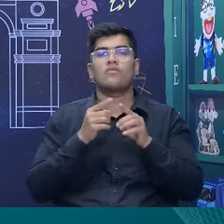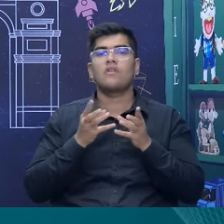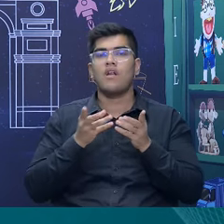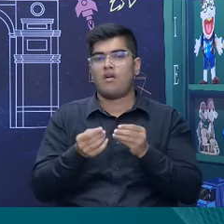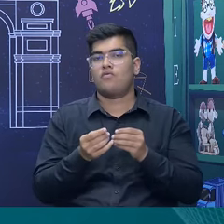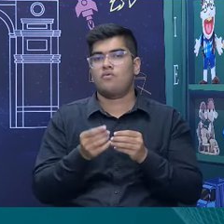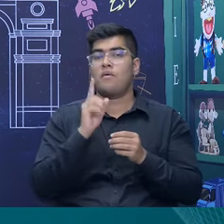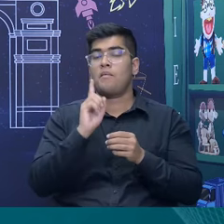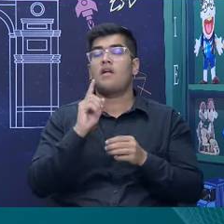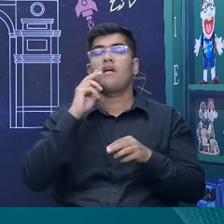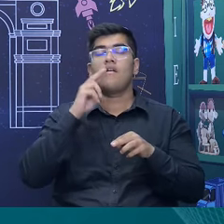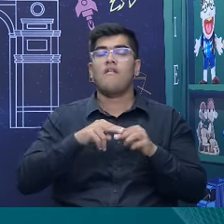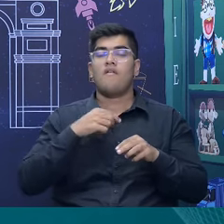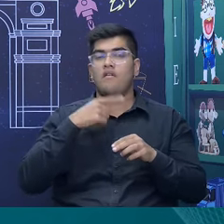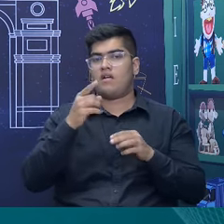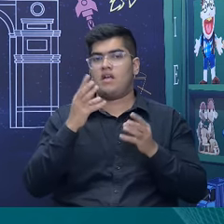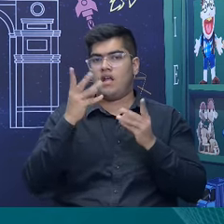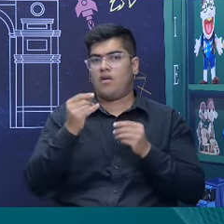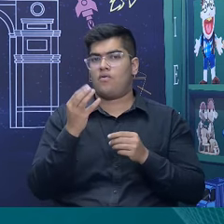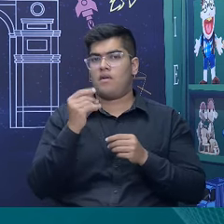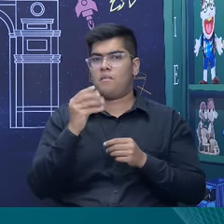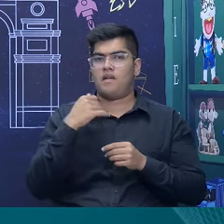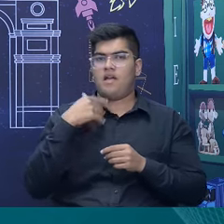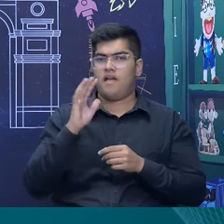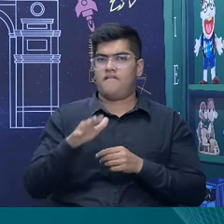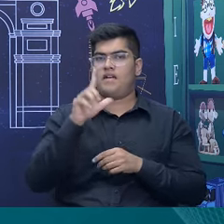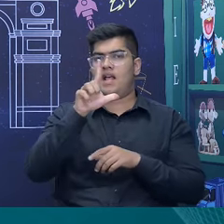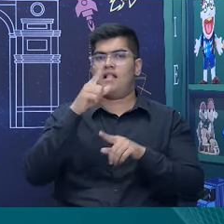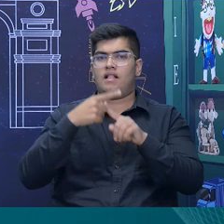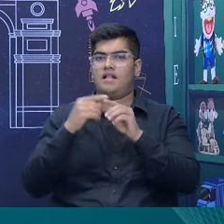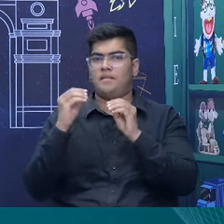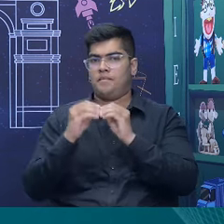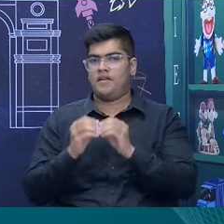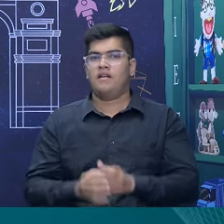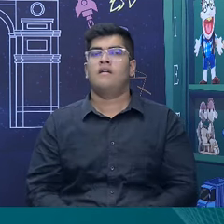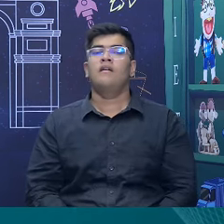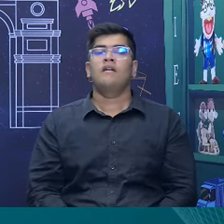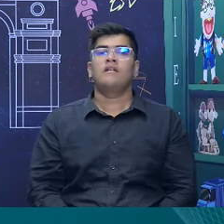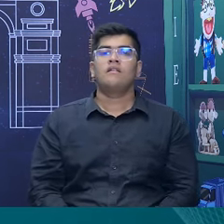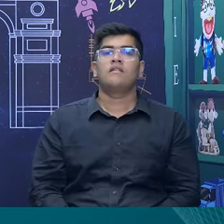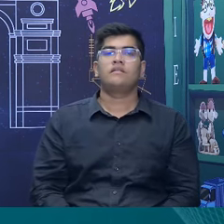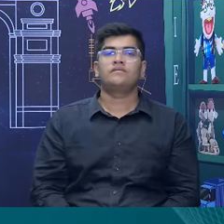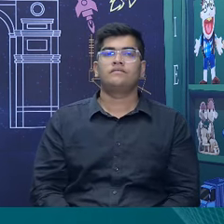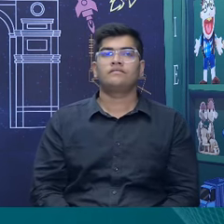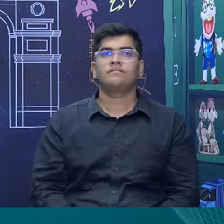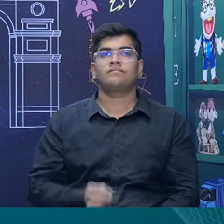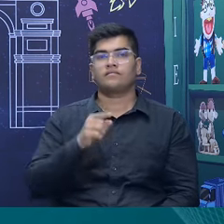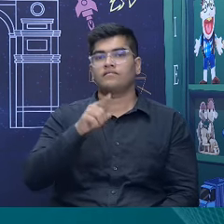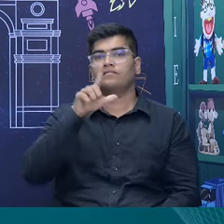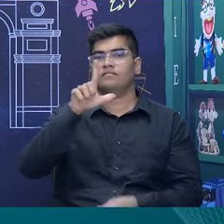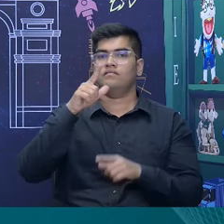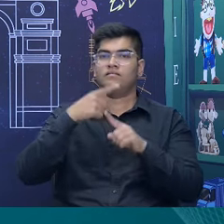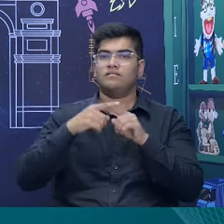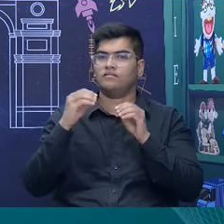हमने फार्मूला ड्राइव कर लिया हमने फार्मूला देख लिया कि रेक्टेंगल का फार्मूला लंबाई और चौड़ाई को गुणा करके उसका